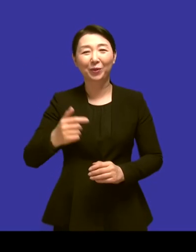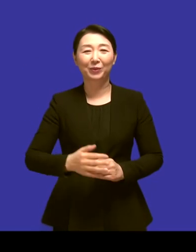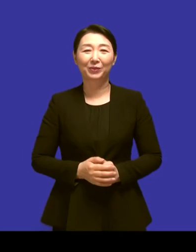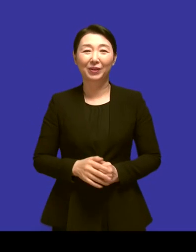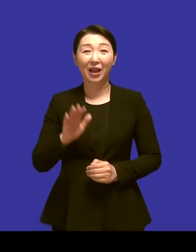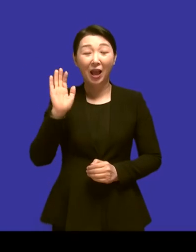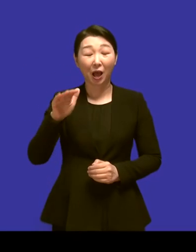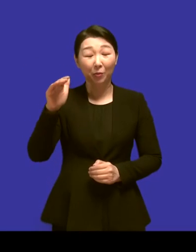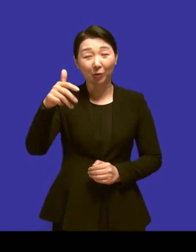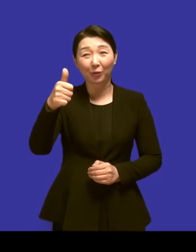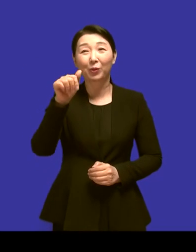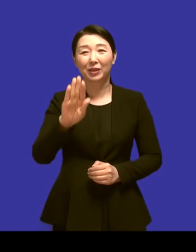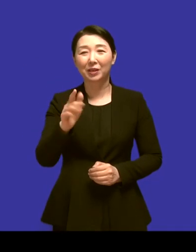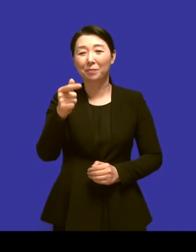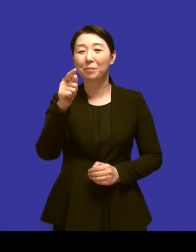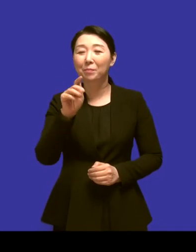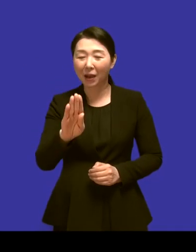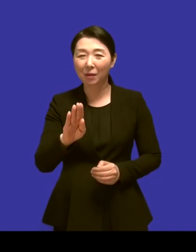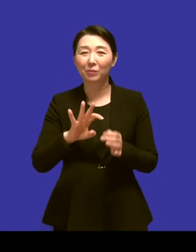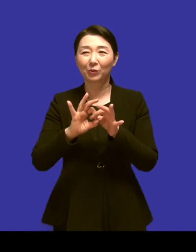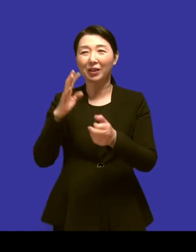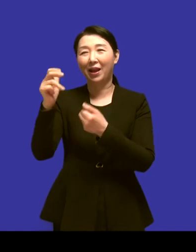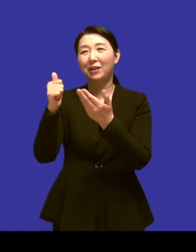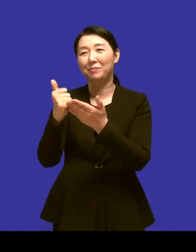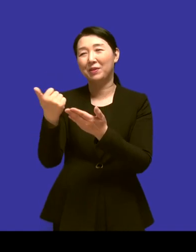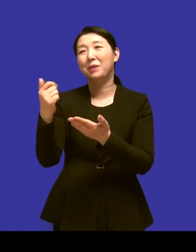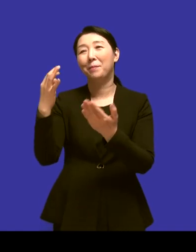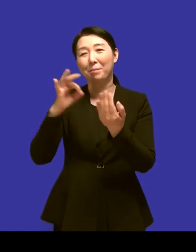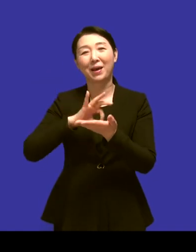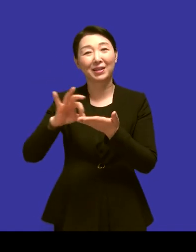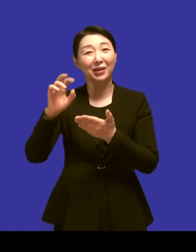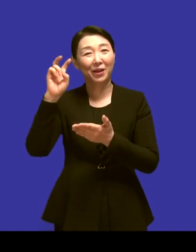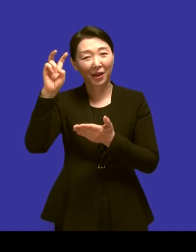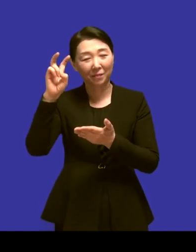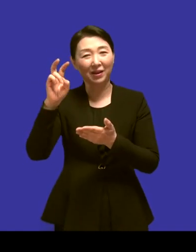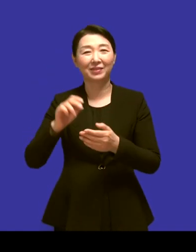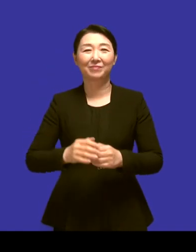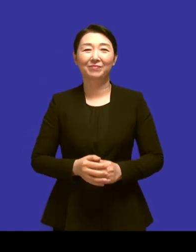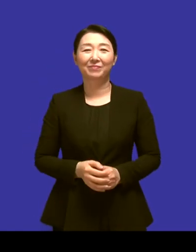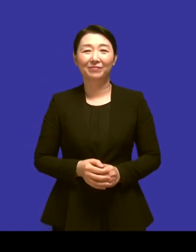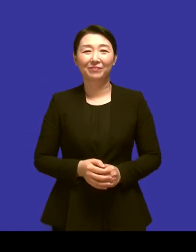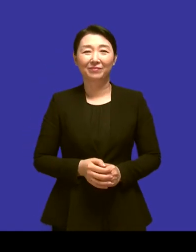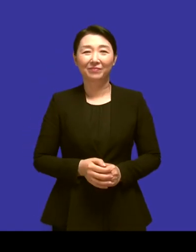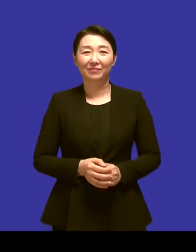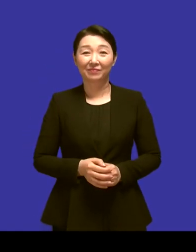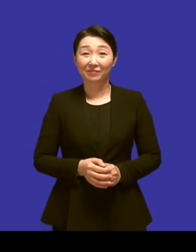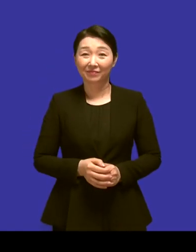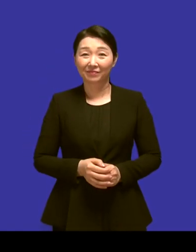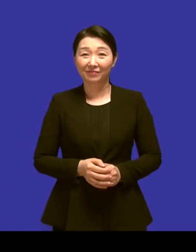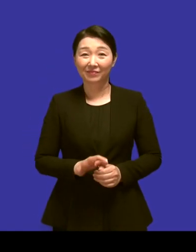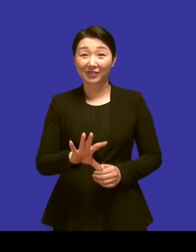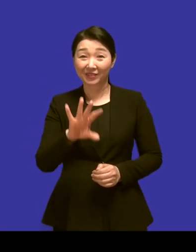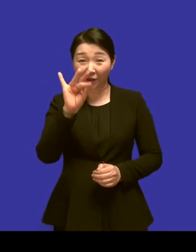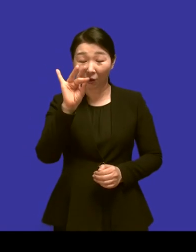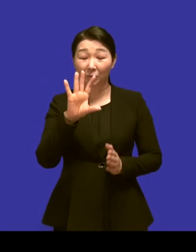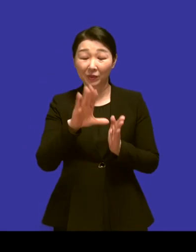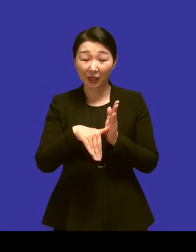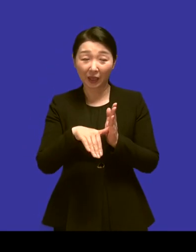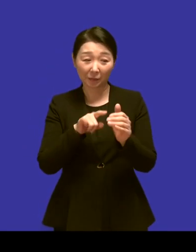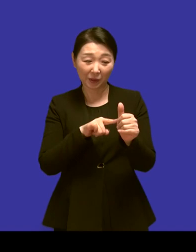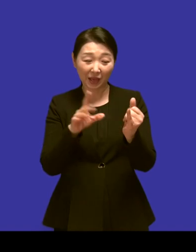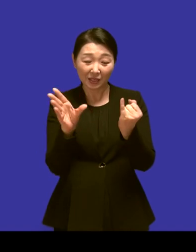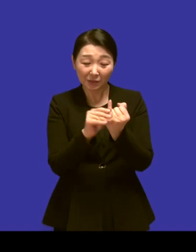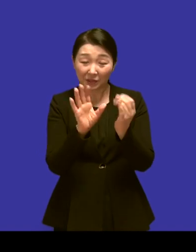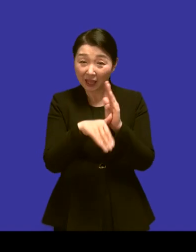힙합을 통해서도 하나님께서 얼마나 크게 네. 사용하실까 기대되는 아, 아티스트의 오늘 신앙 맞아요. 이야기를 한번 나눠볼게요. 네. 아까 초반에도 본인이 이제 모태 신앙은